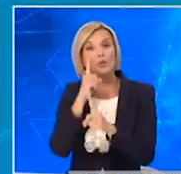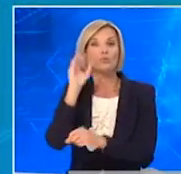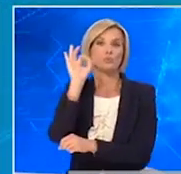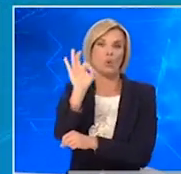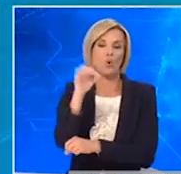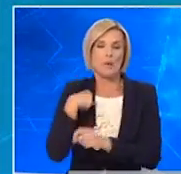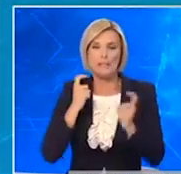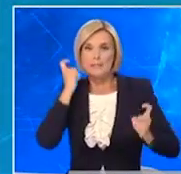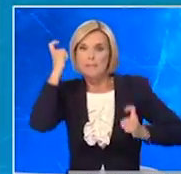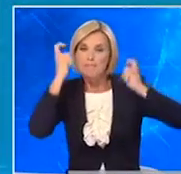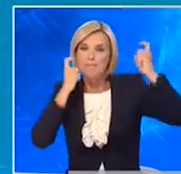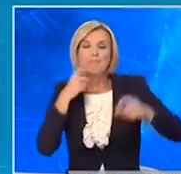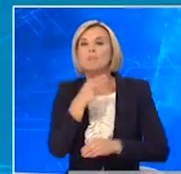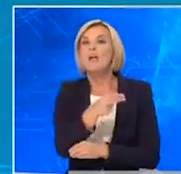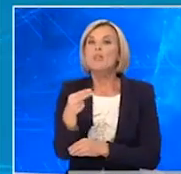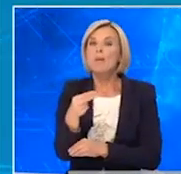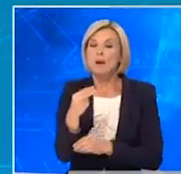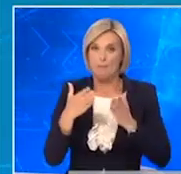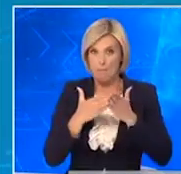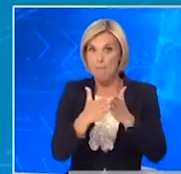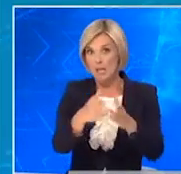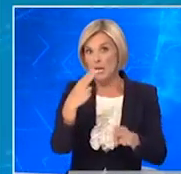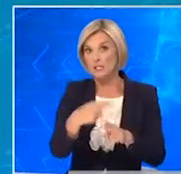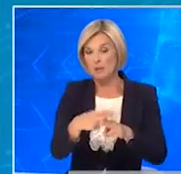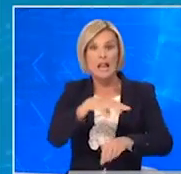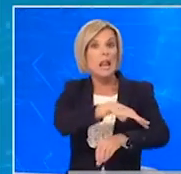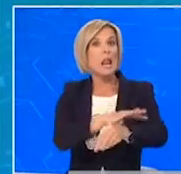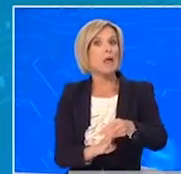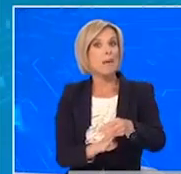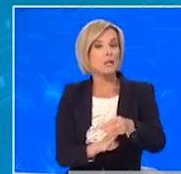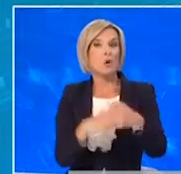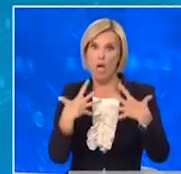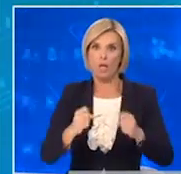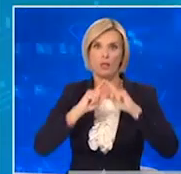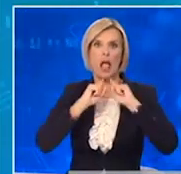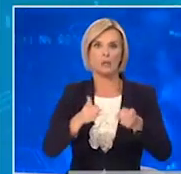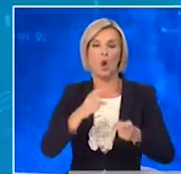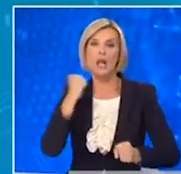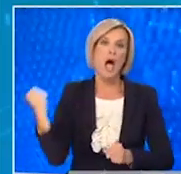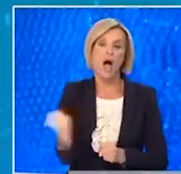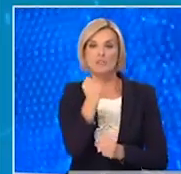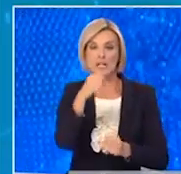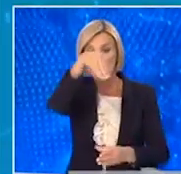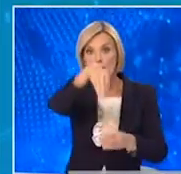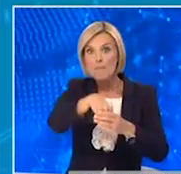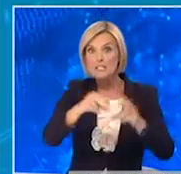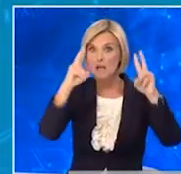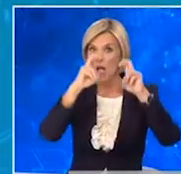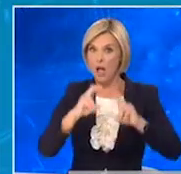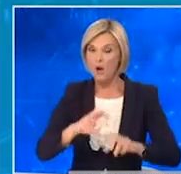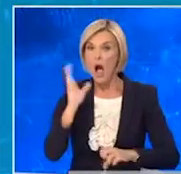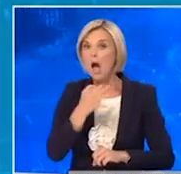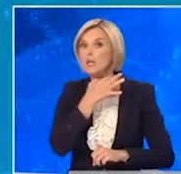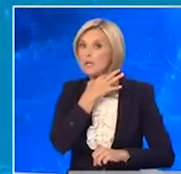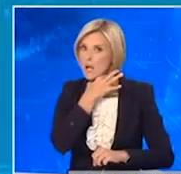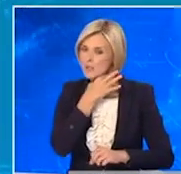Μας απασχολεί το ζήτημα που αφορά στα πλοία. Το λιμενικό έχει πάρει πολύ συγκεκριμένες εντολές σε σχέση με τους ελέγχους που τις κάνει. Και αν